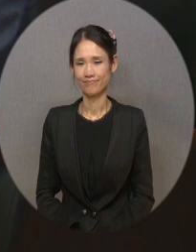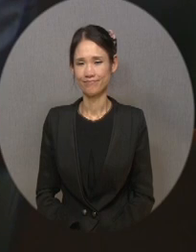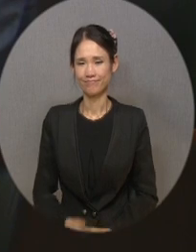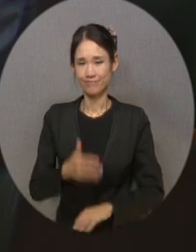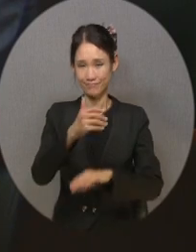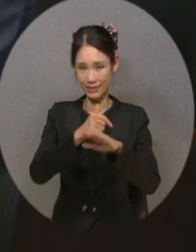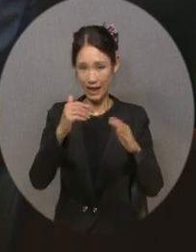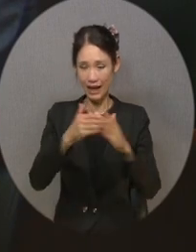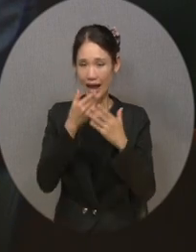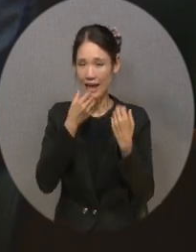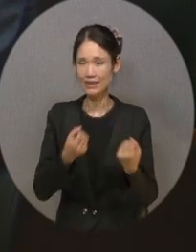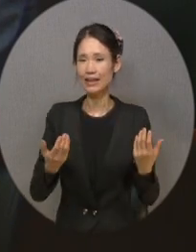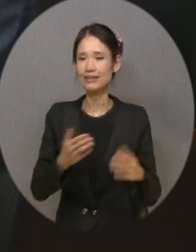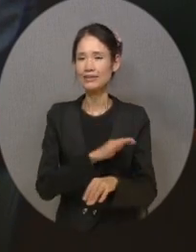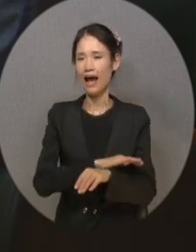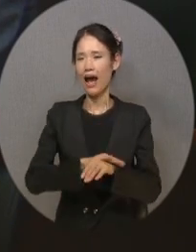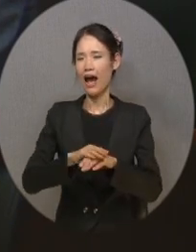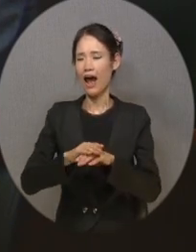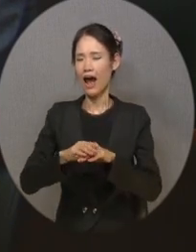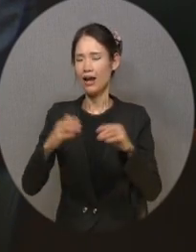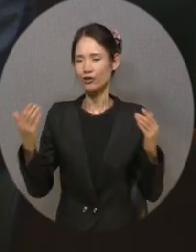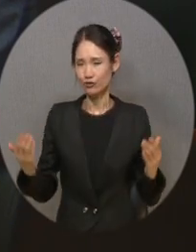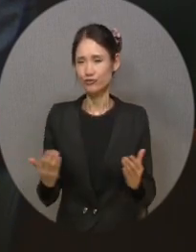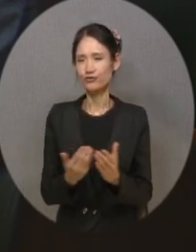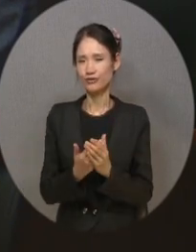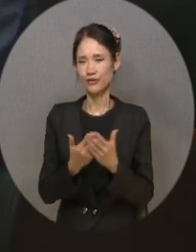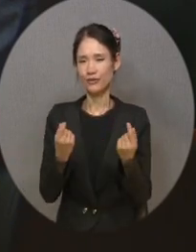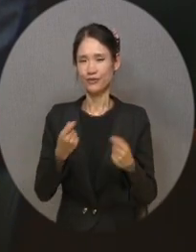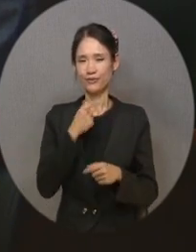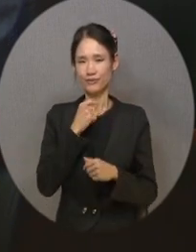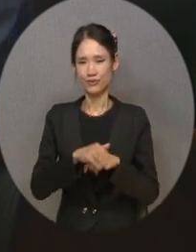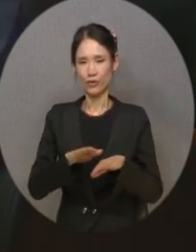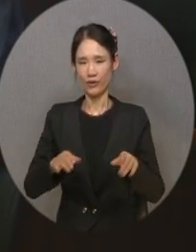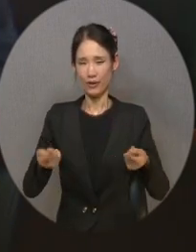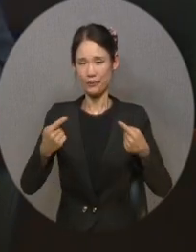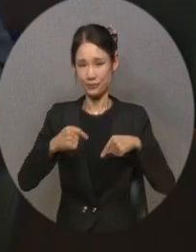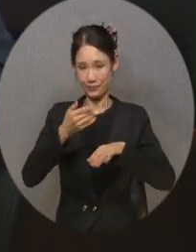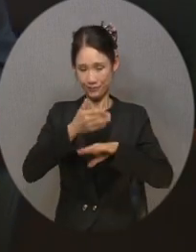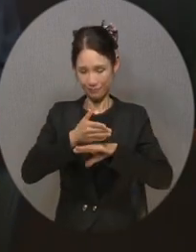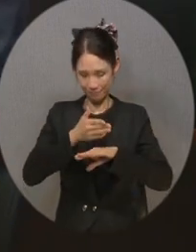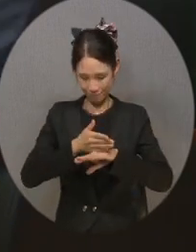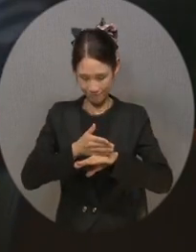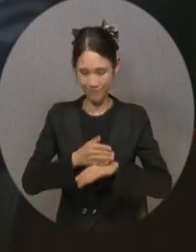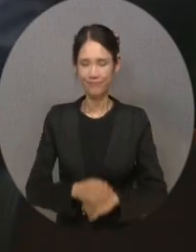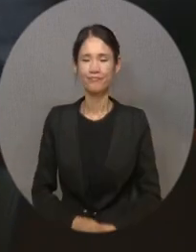네, 마지막까지 행사가 잘 치러지길 바랍니다. 오늘 나와주셔서 고맙습니다. 감사합니다.